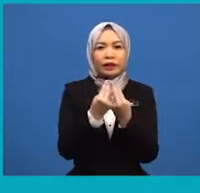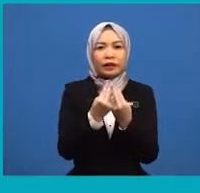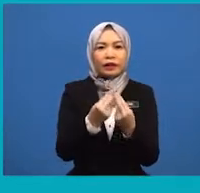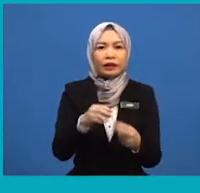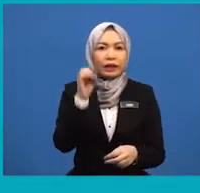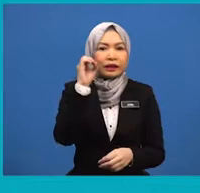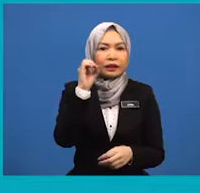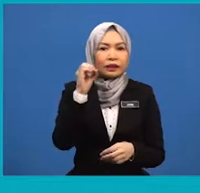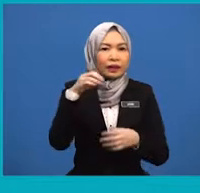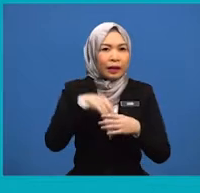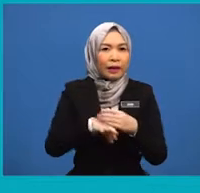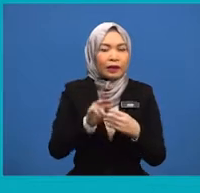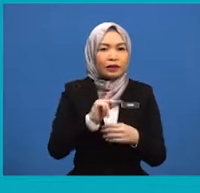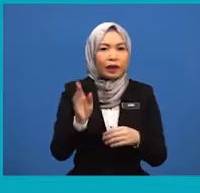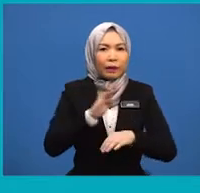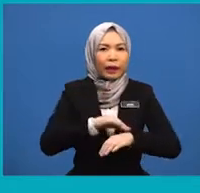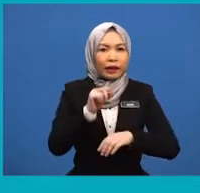baris